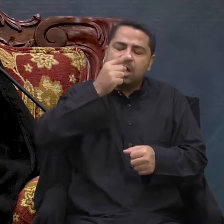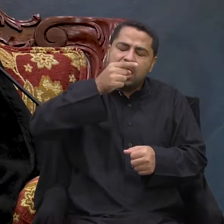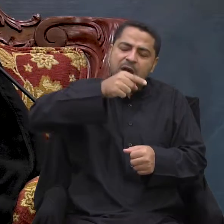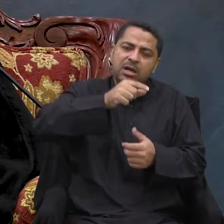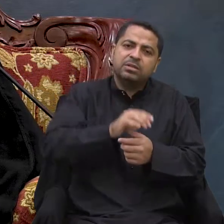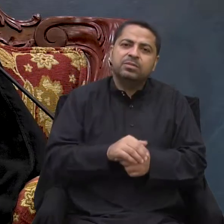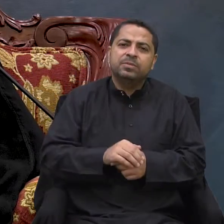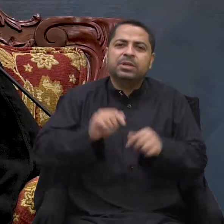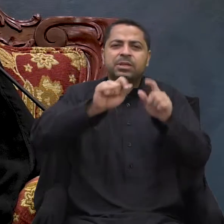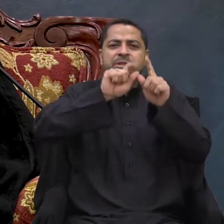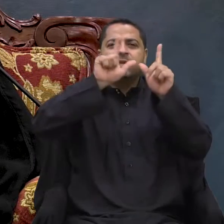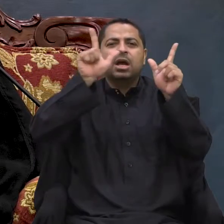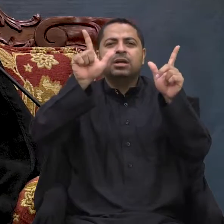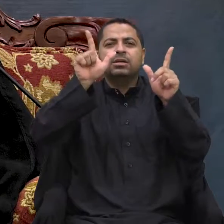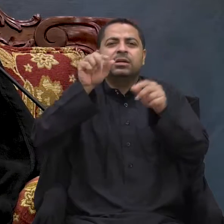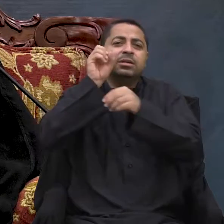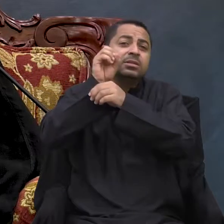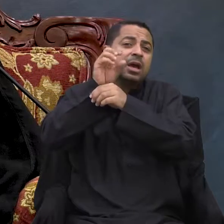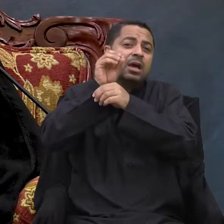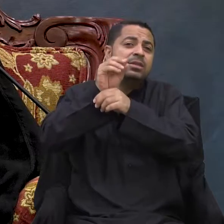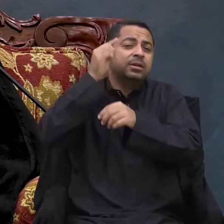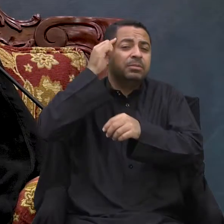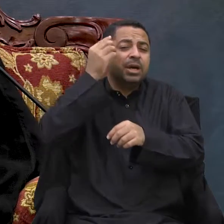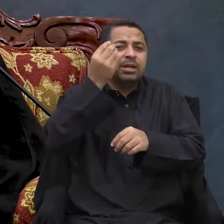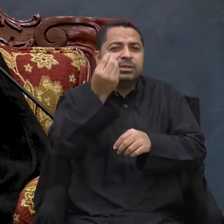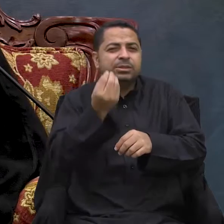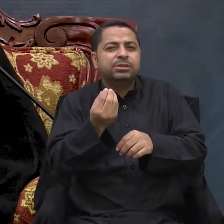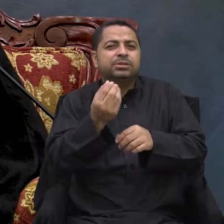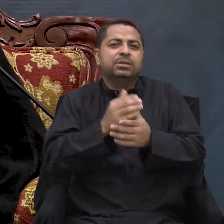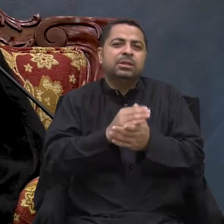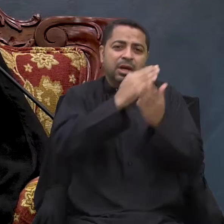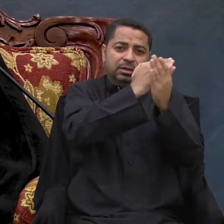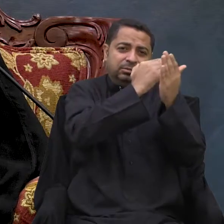نشير إلى بعض خصائص